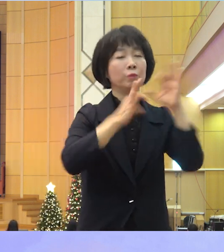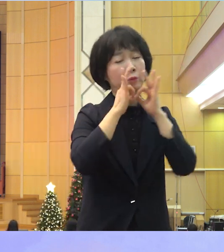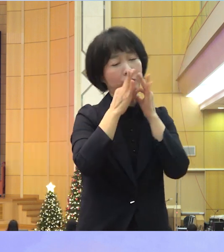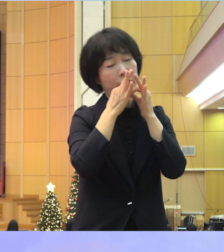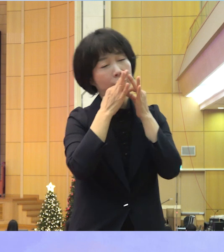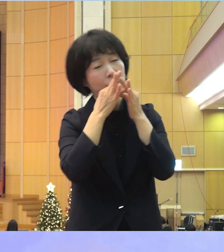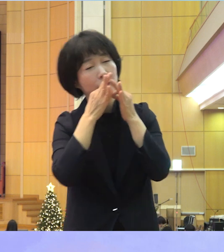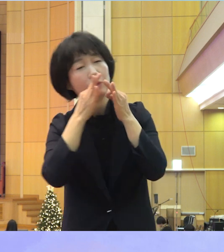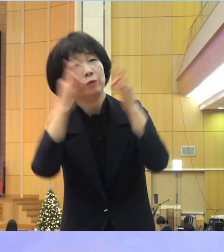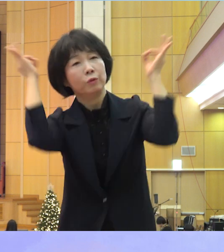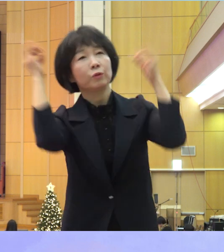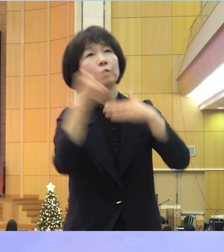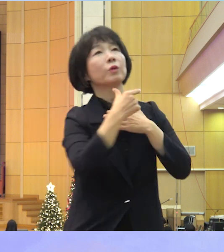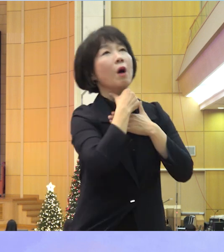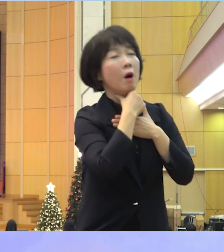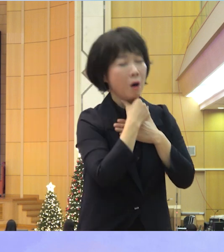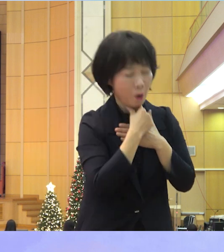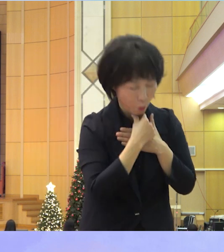찬송